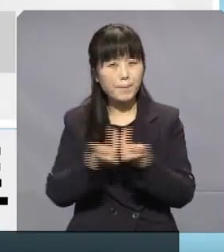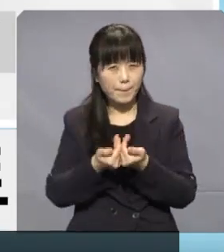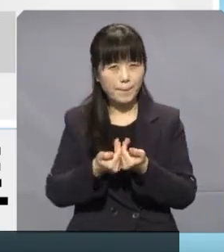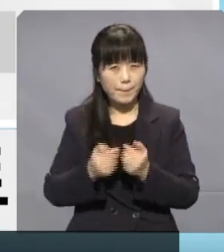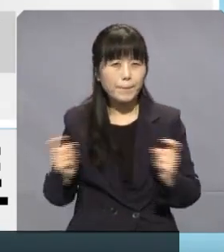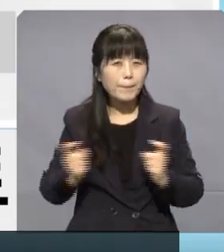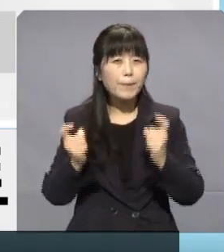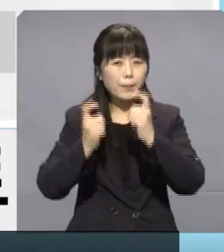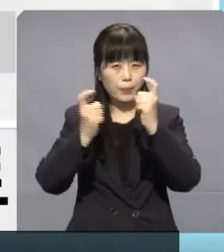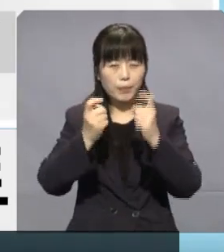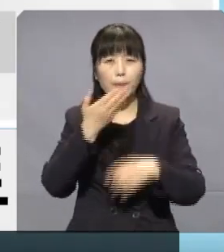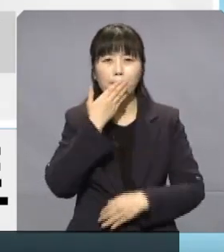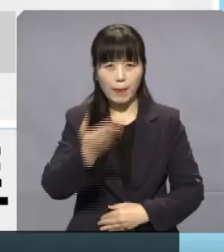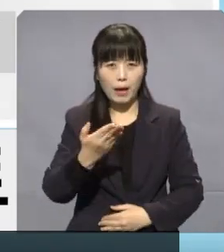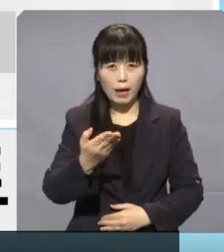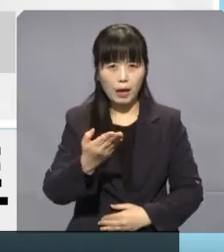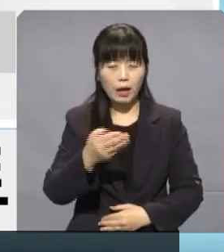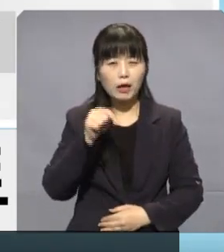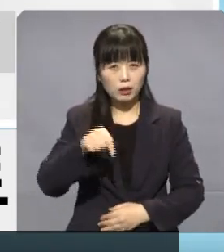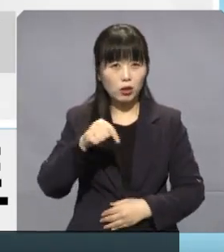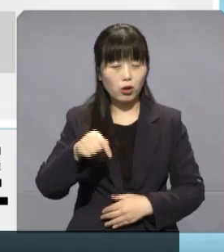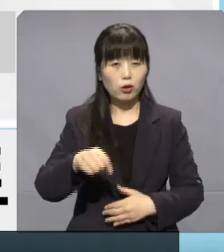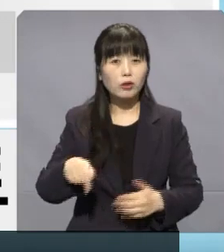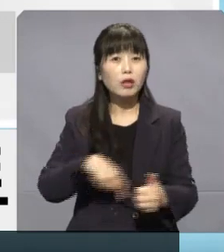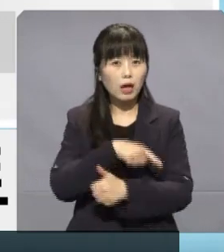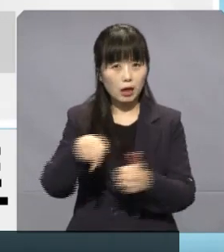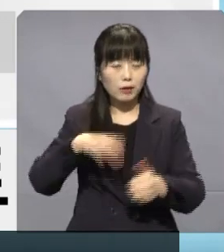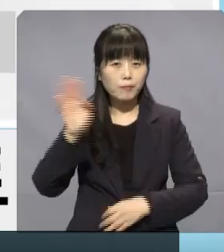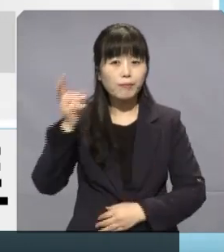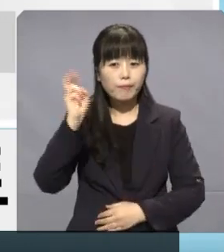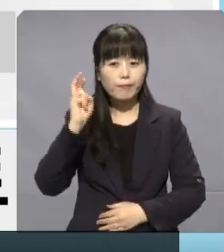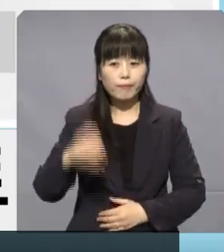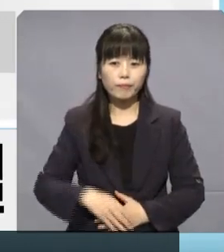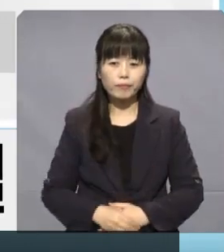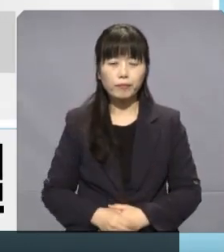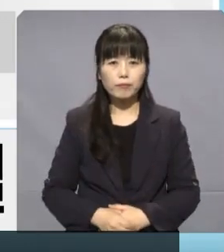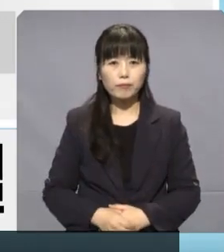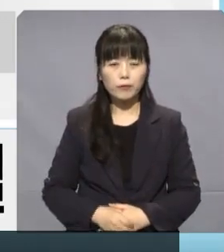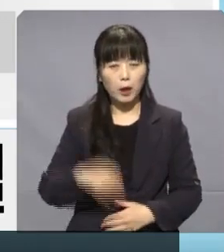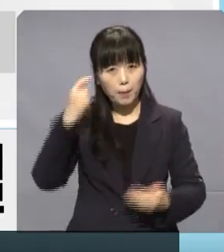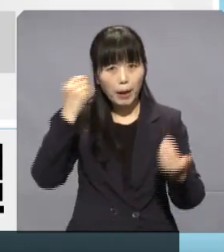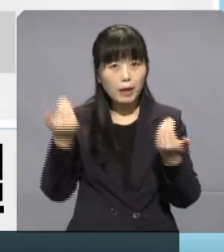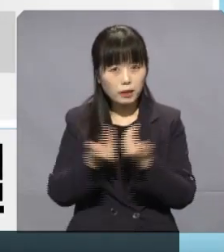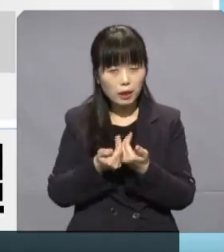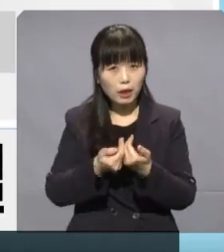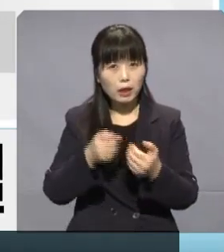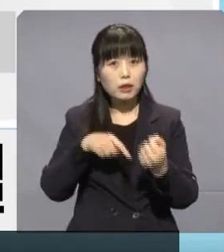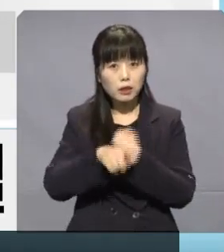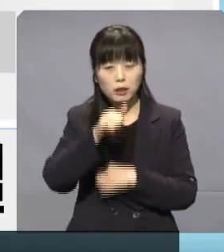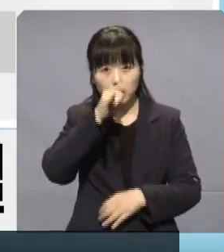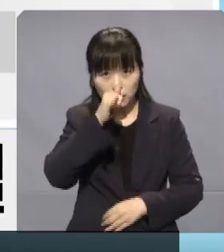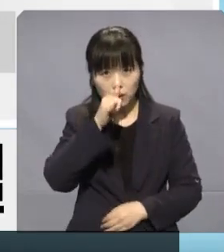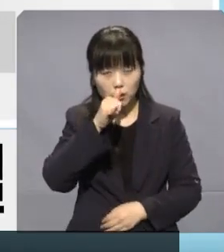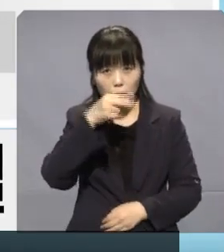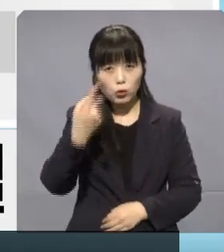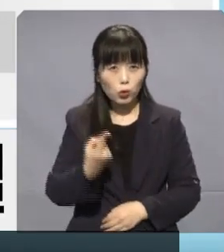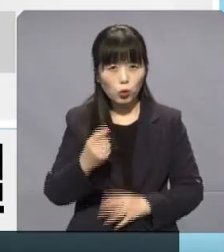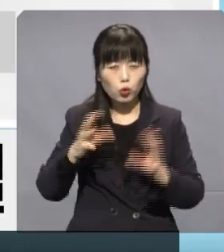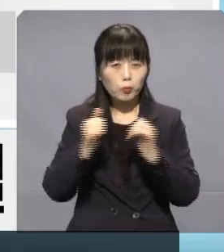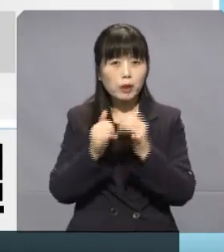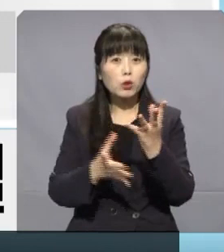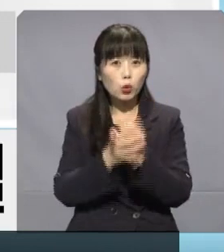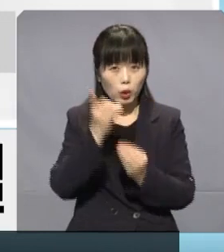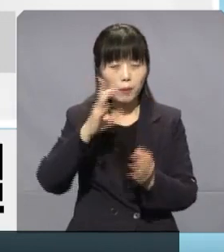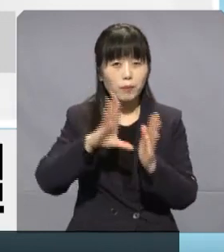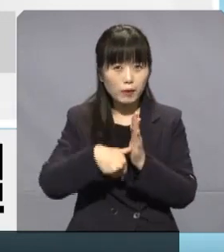않는, 맞설 수밖에 없는 그런 여건과 상황이 아닌가 생각이 되는데 자, 그런데 반대 여론이 있다고 해서 그러면 국민 통합